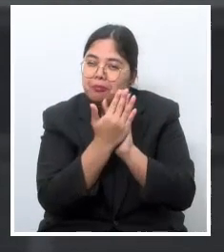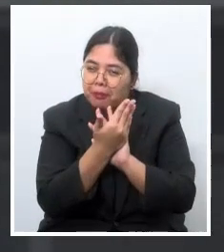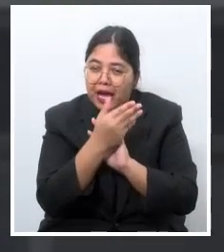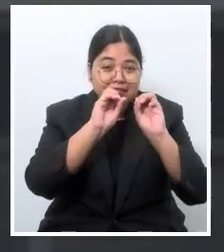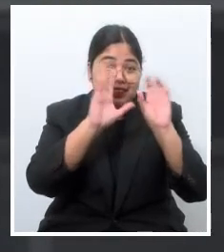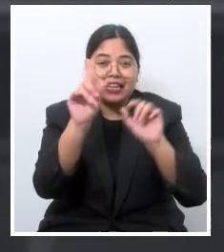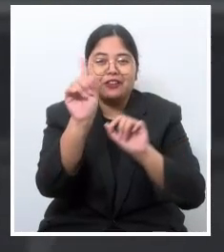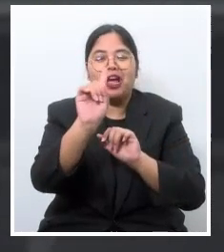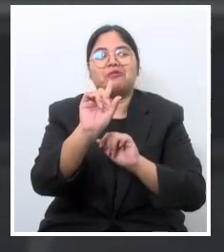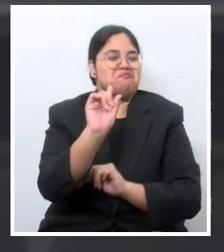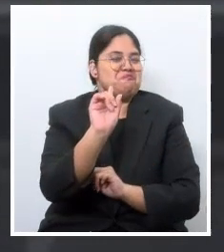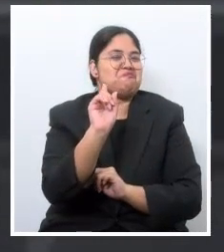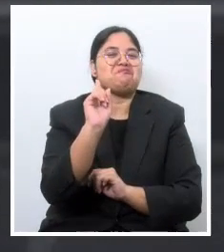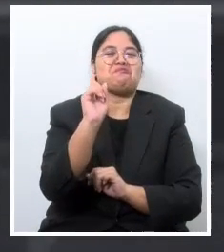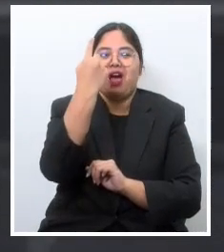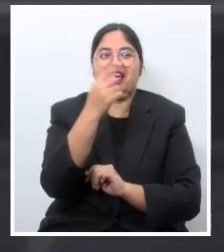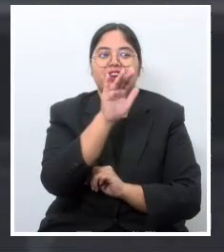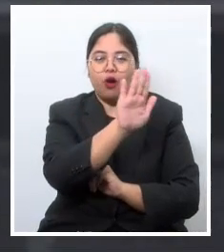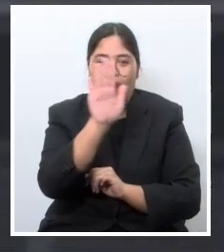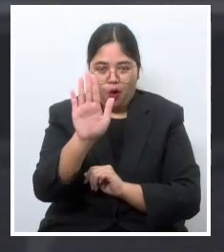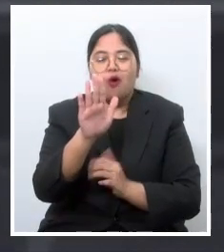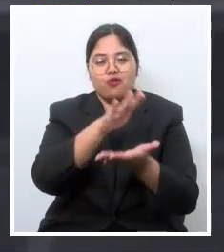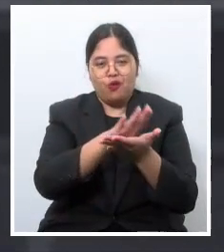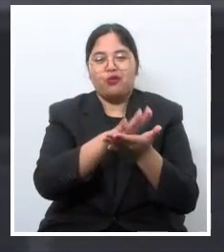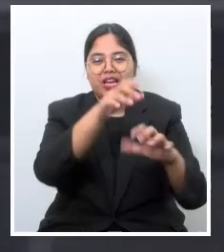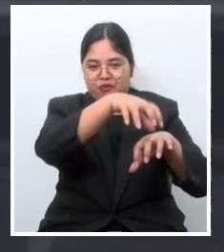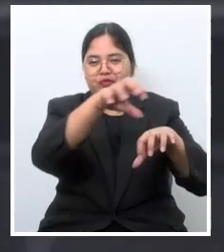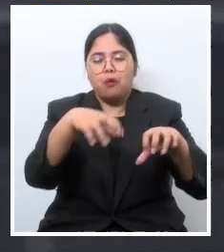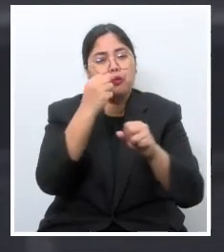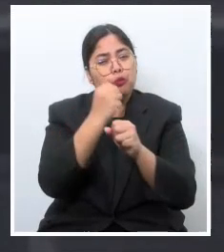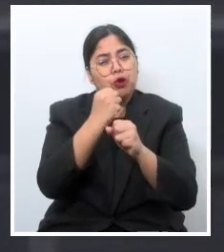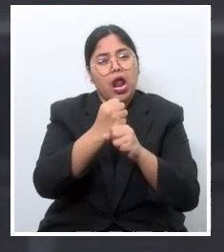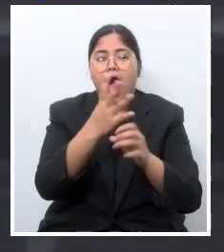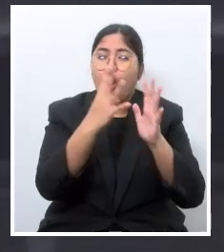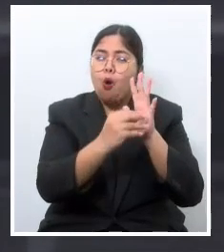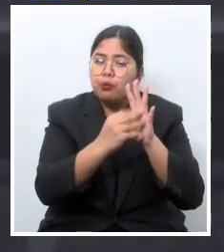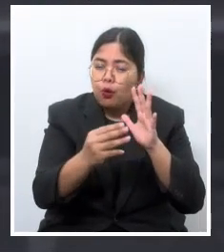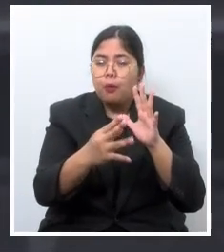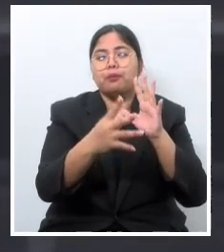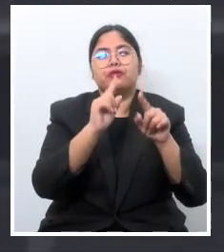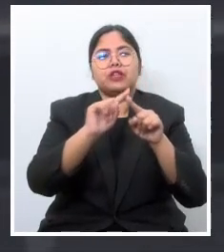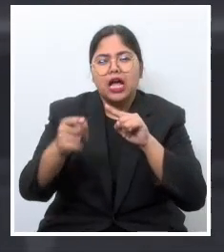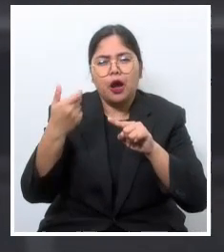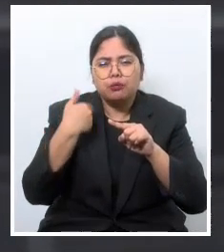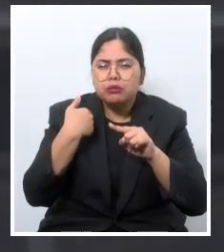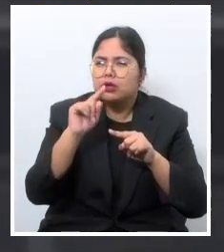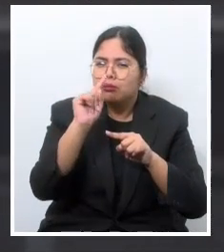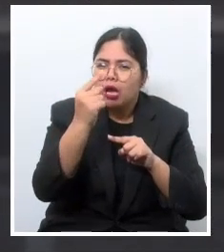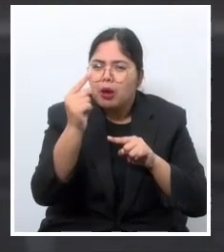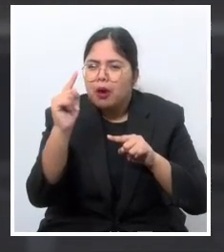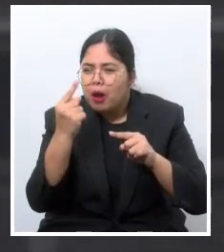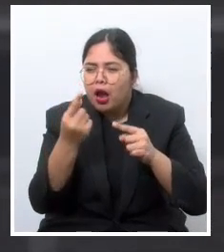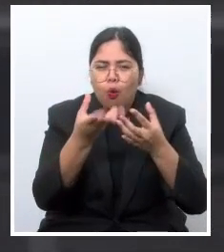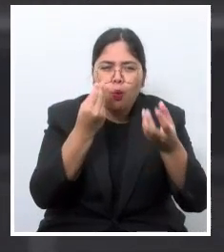ความทันสมัยของไทยรัฐวิทยาทุกครั้งที่สัมมนาเนี่ยจะมีความแปลกใหม่เข้ามาให้ผู้บริหารเรา